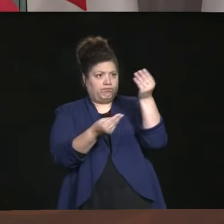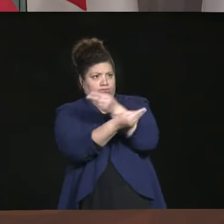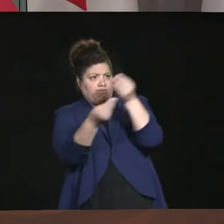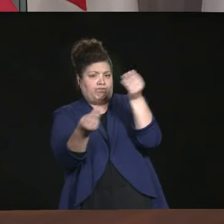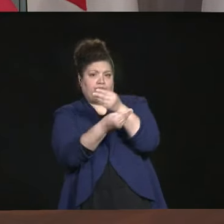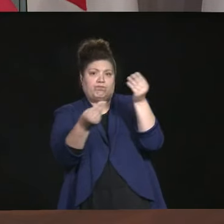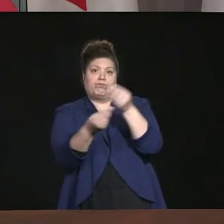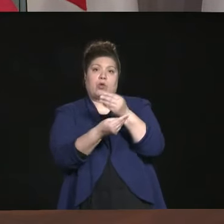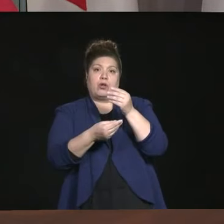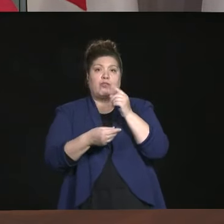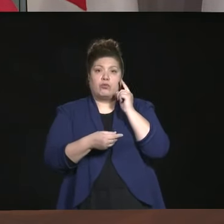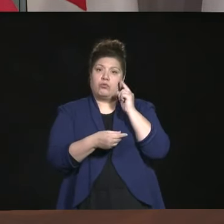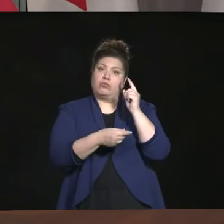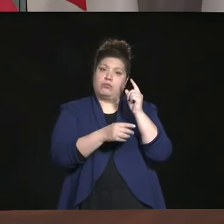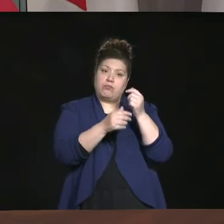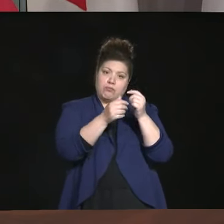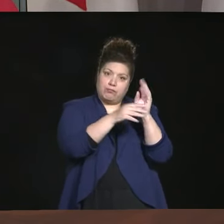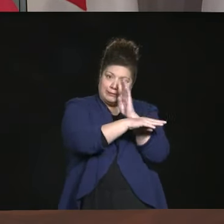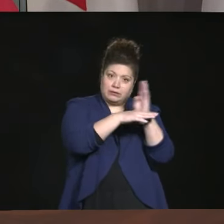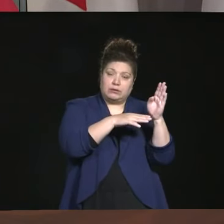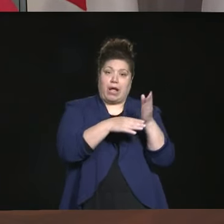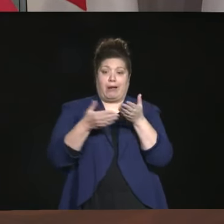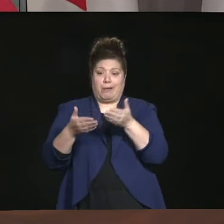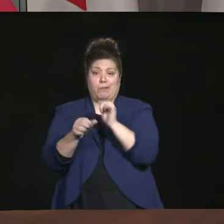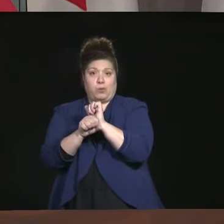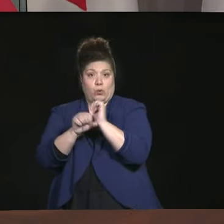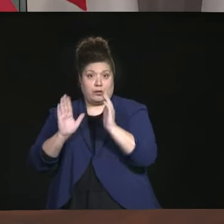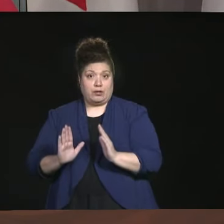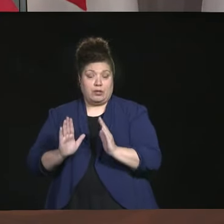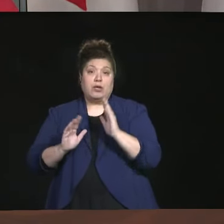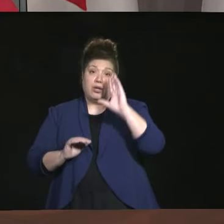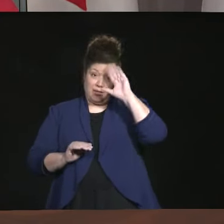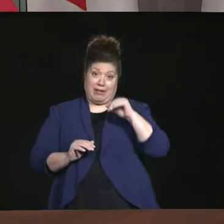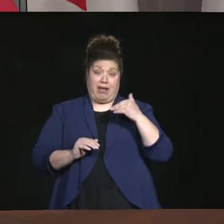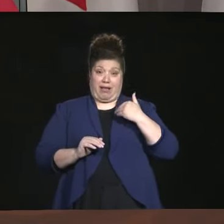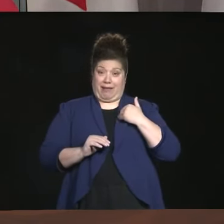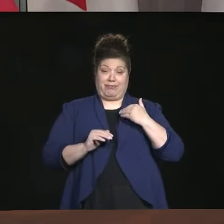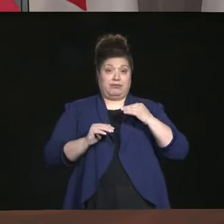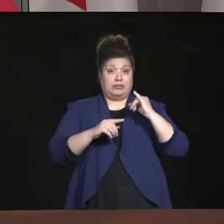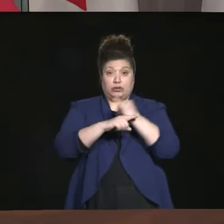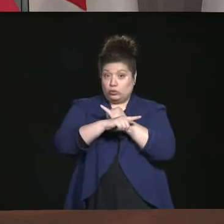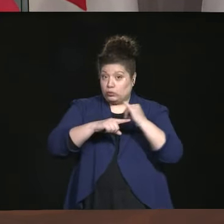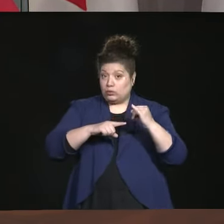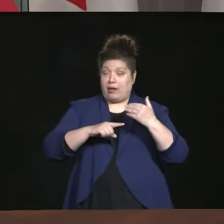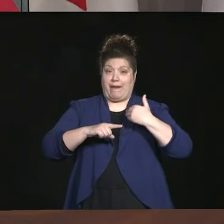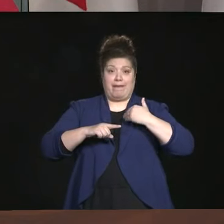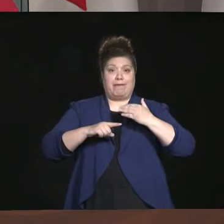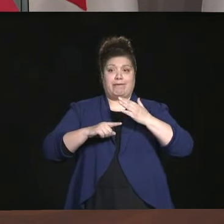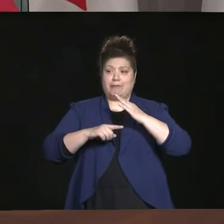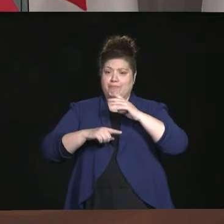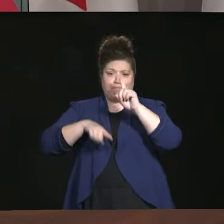des secteurs, incluant les secteurs essentiels, où il y a